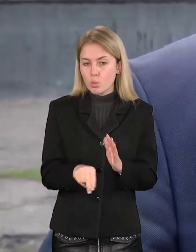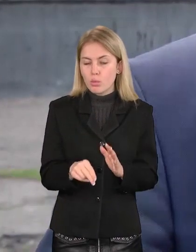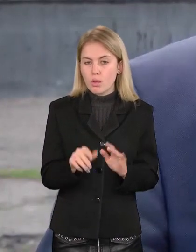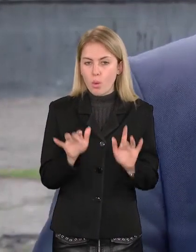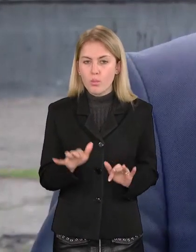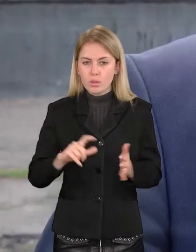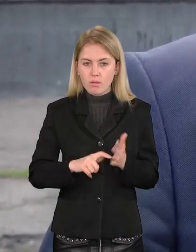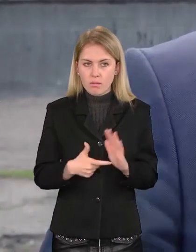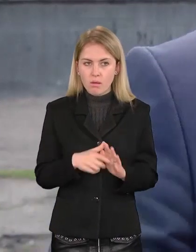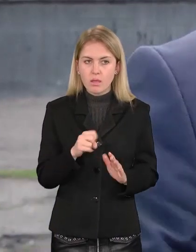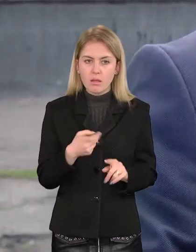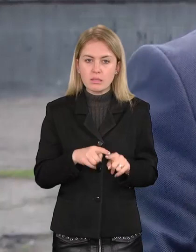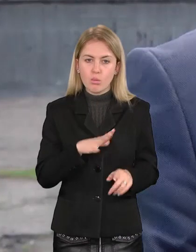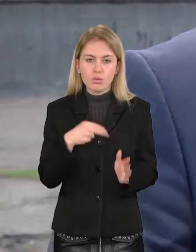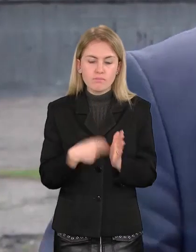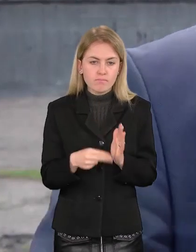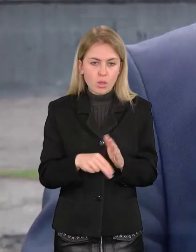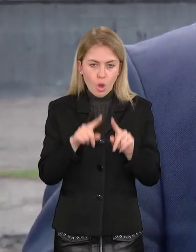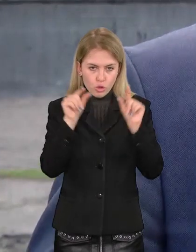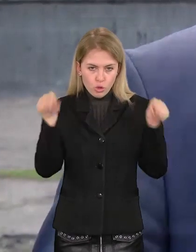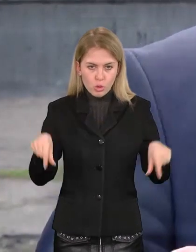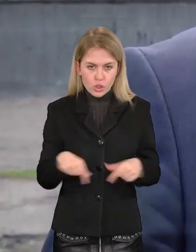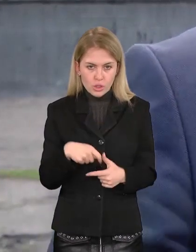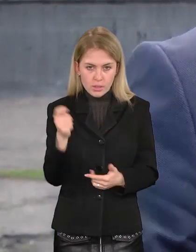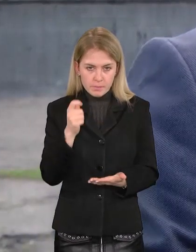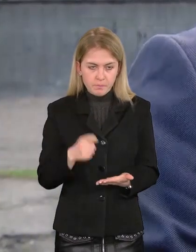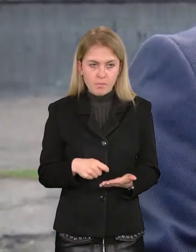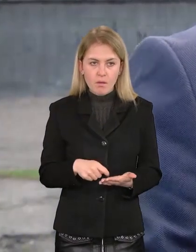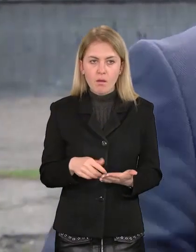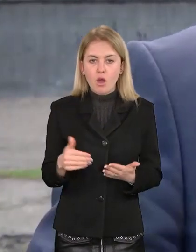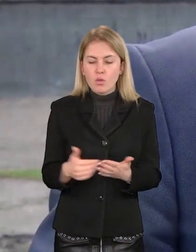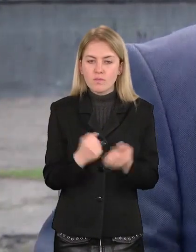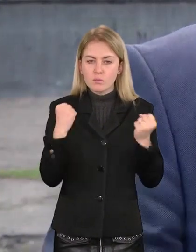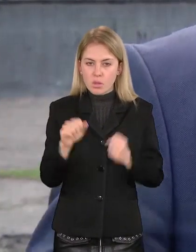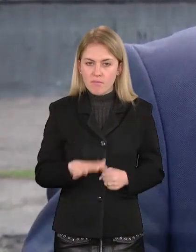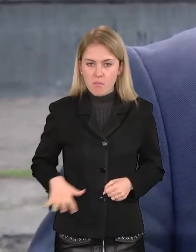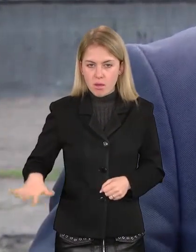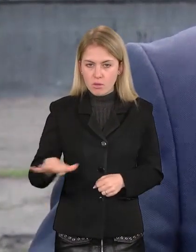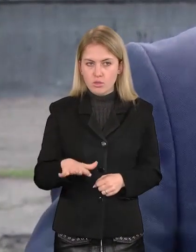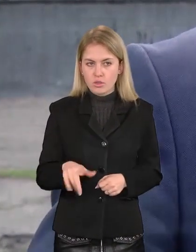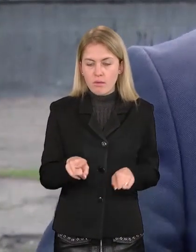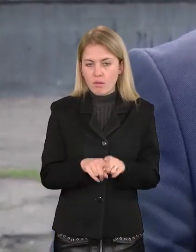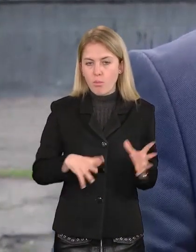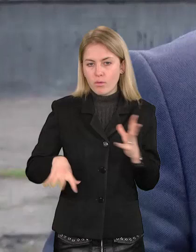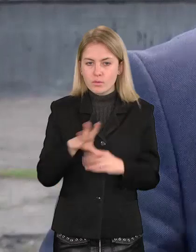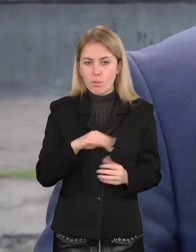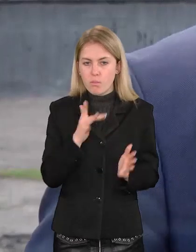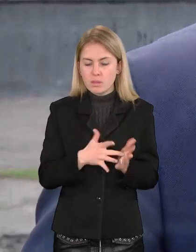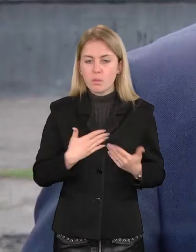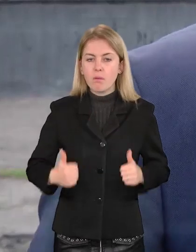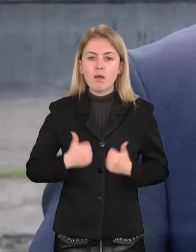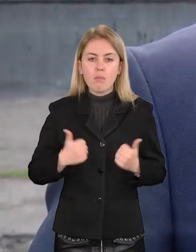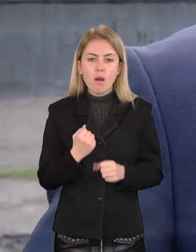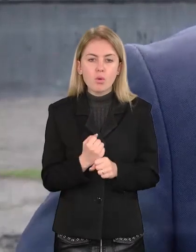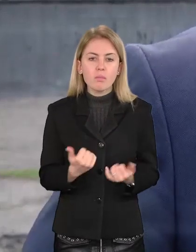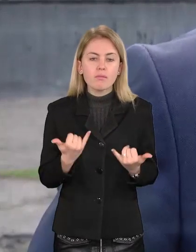клас, але це були придбані і інтерактивні дошки, і нові спортмайданчики. Ну, так по всьому місту ми намагаємося робити так, щоб